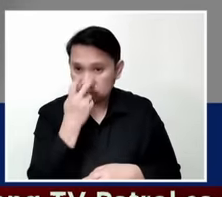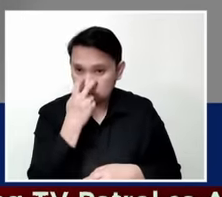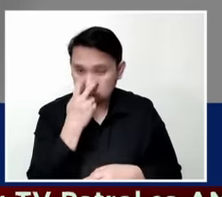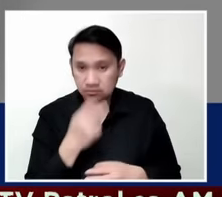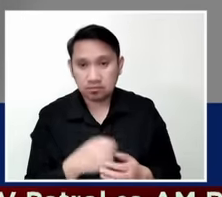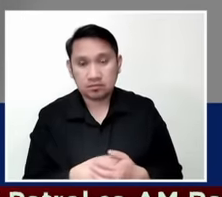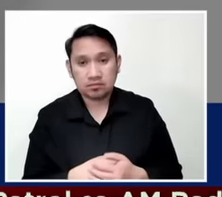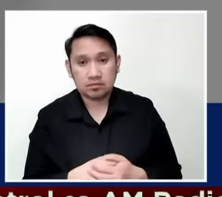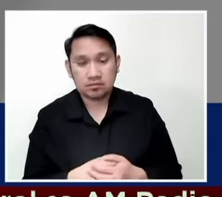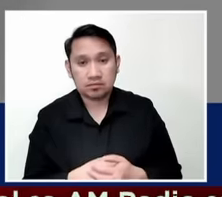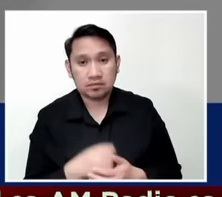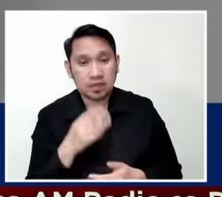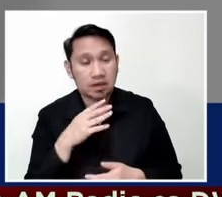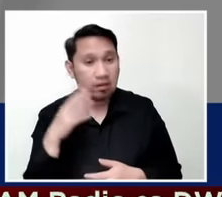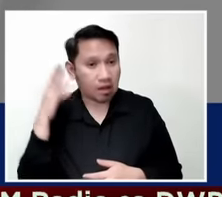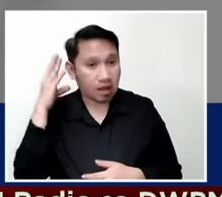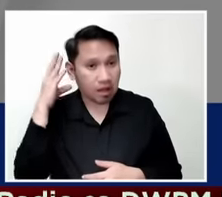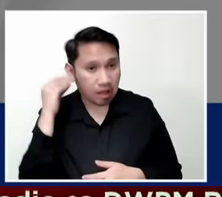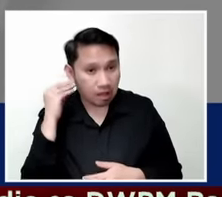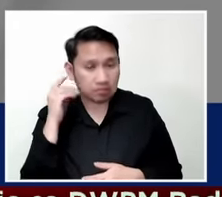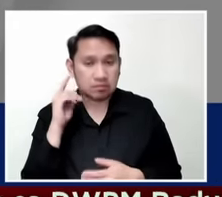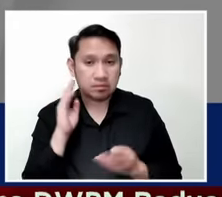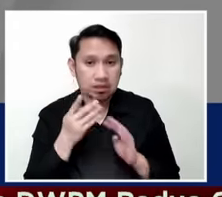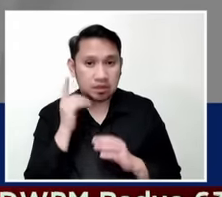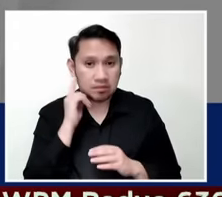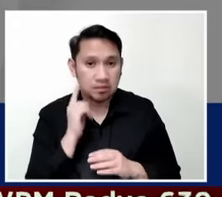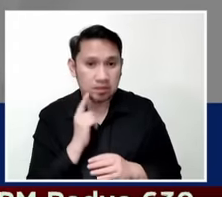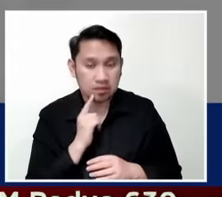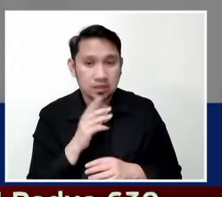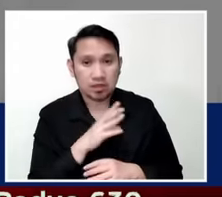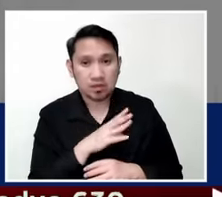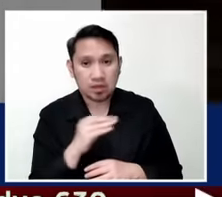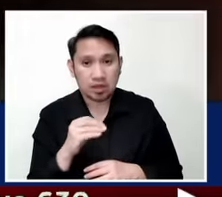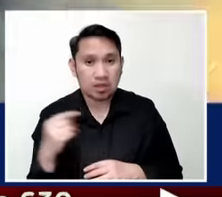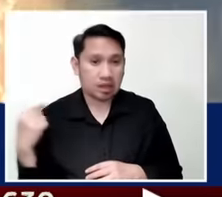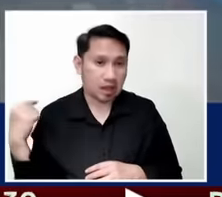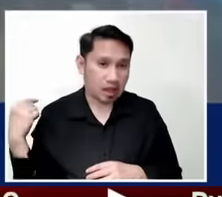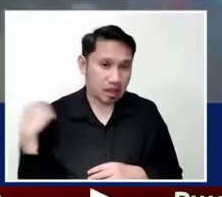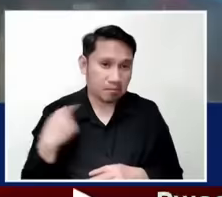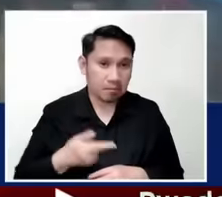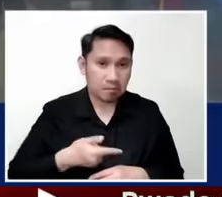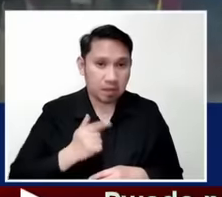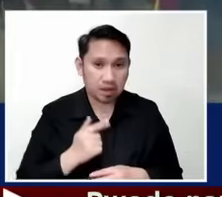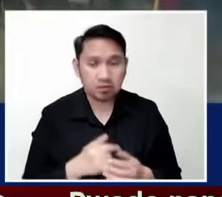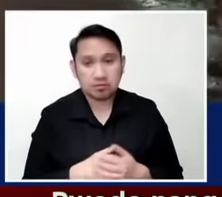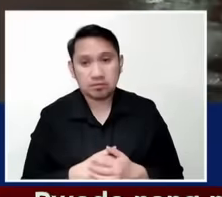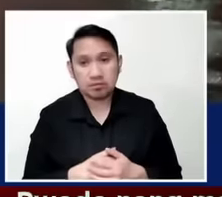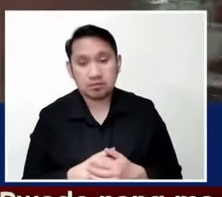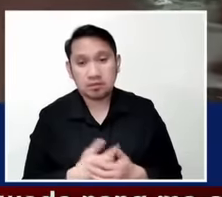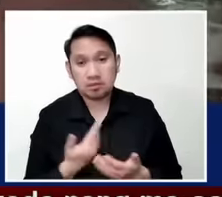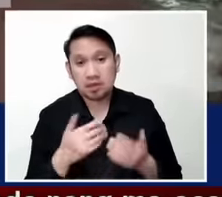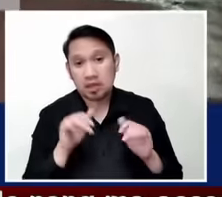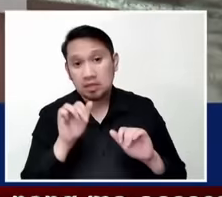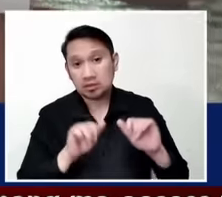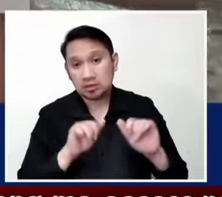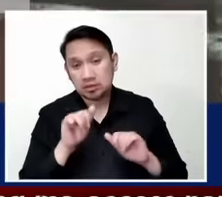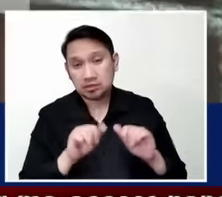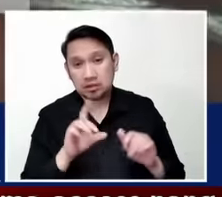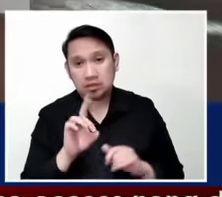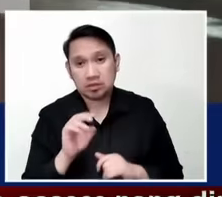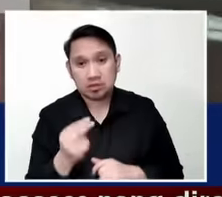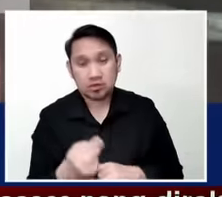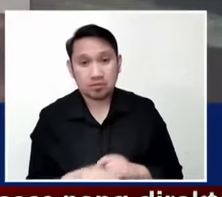isang biktima, may mga nawala ng pantinig at may stray bullet injury. Sa assessment ng DOH,